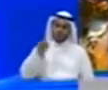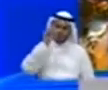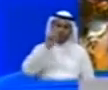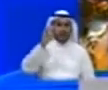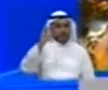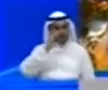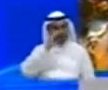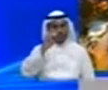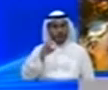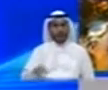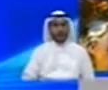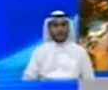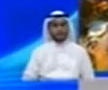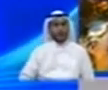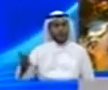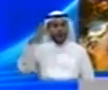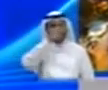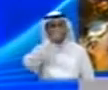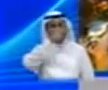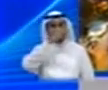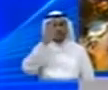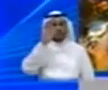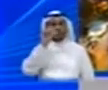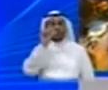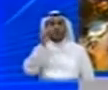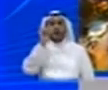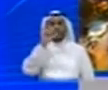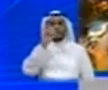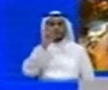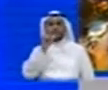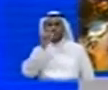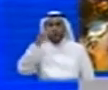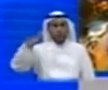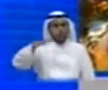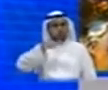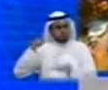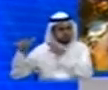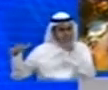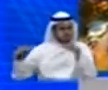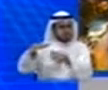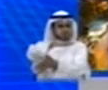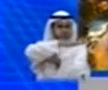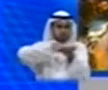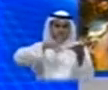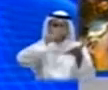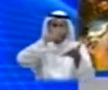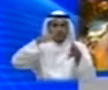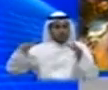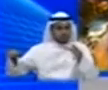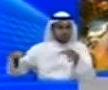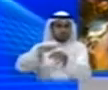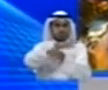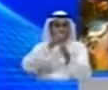الحقيقة طبعا كارثة تسونامي هي يعني كارثة كبيرة جدا ودمرت جزيرة